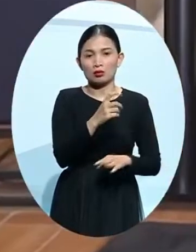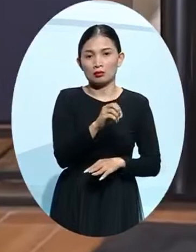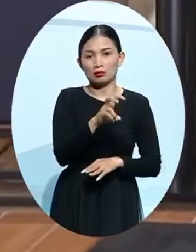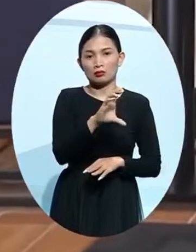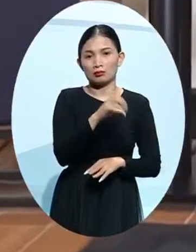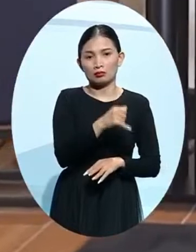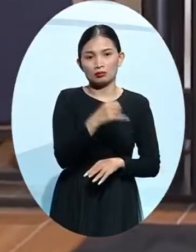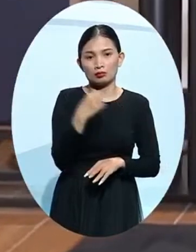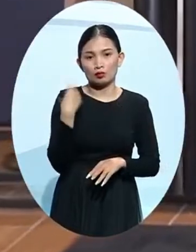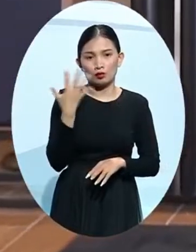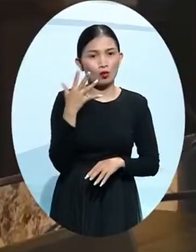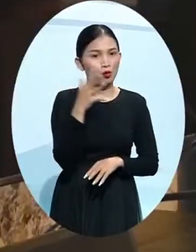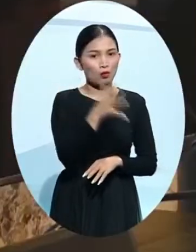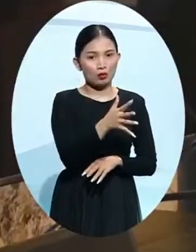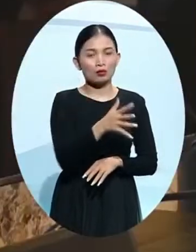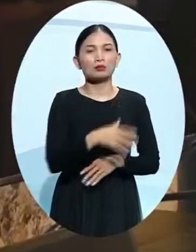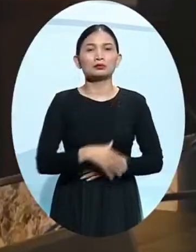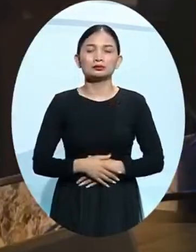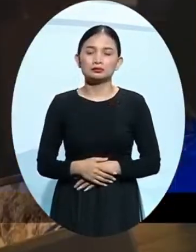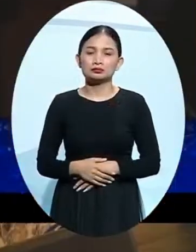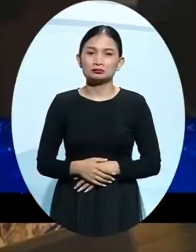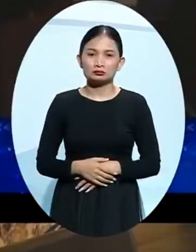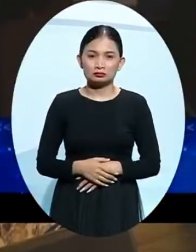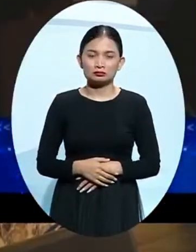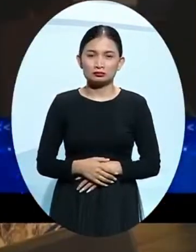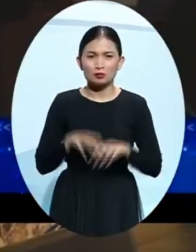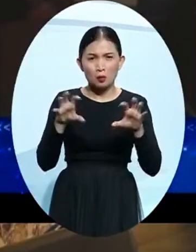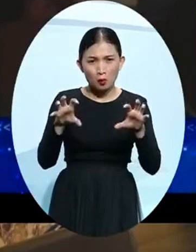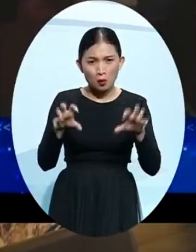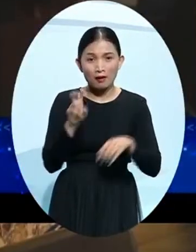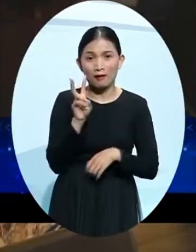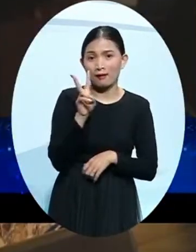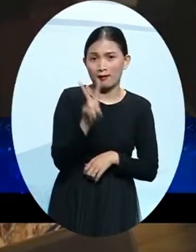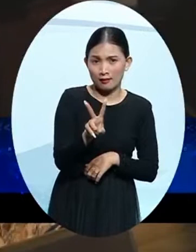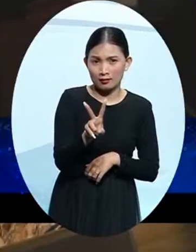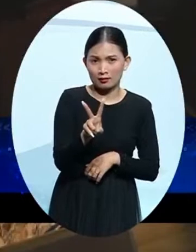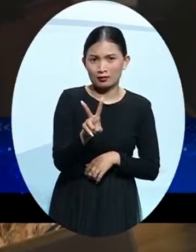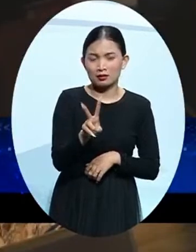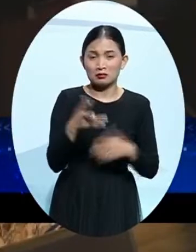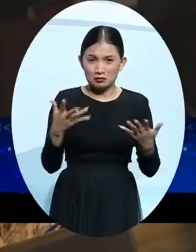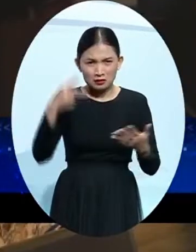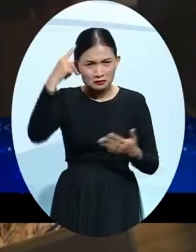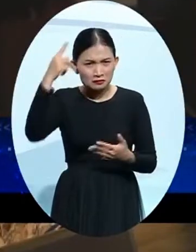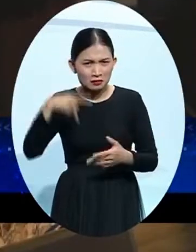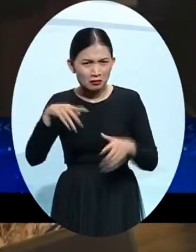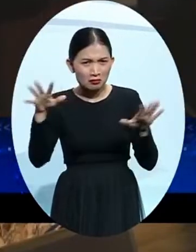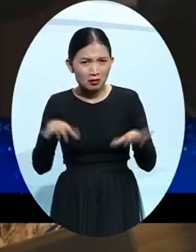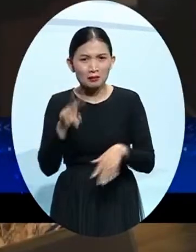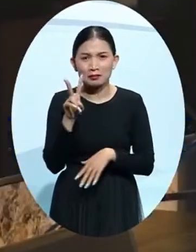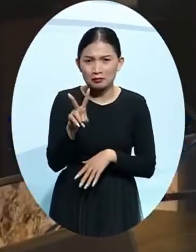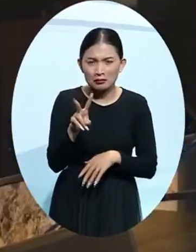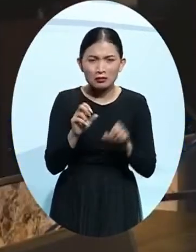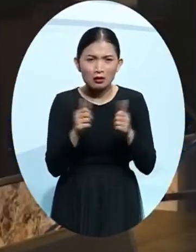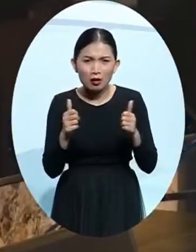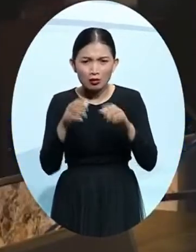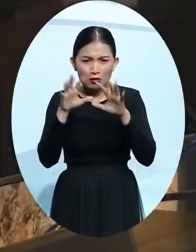bl75 Ms chúng tôi anh đều võ thế kiểu để mô bằng hai cách một là chúng tôi để lên trên